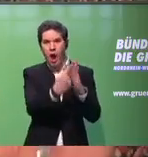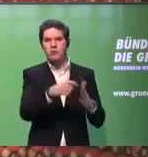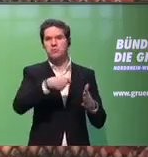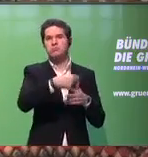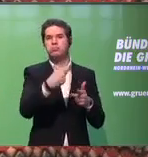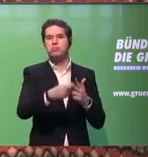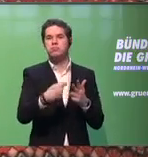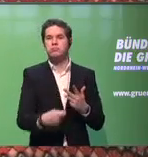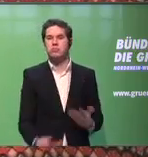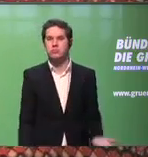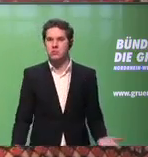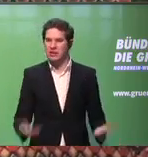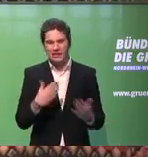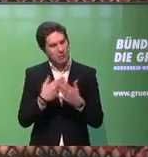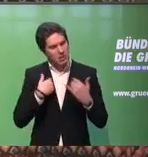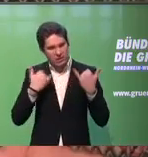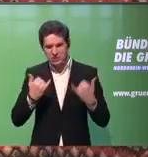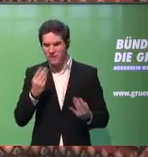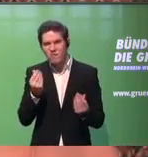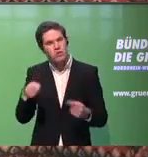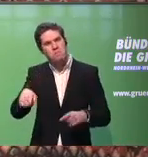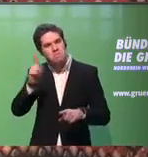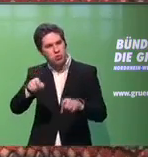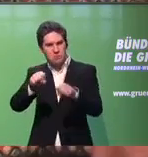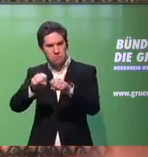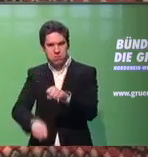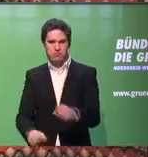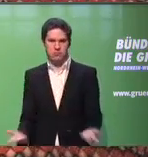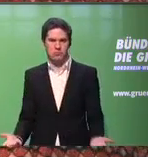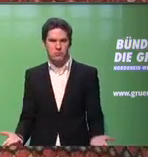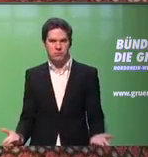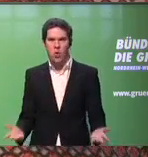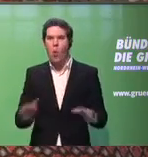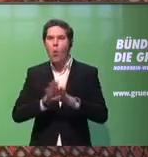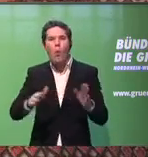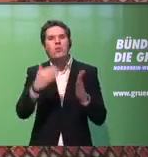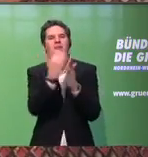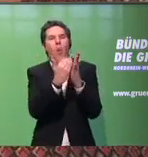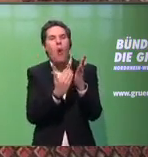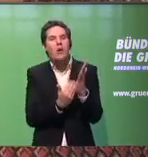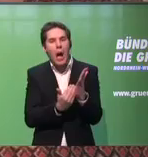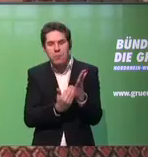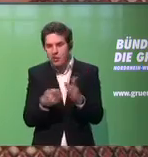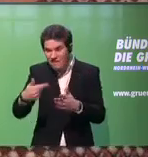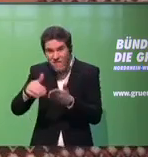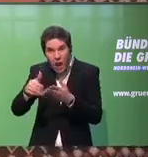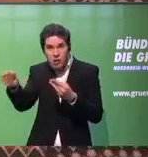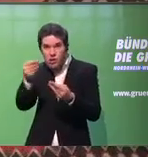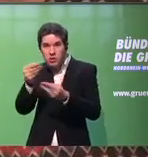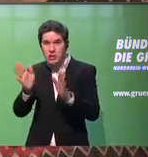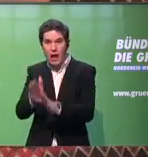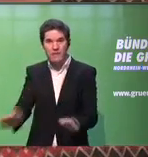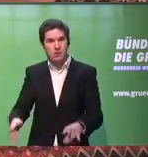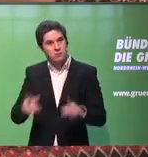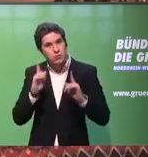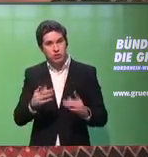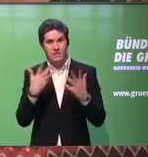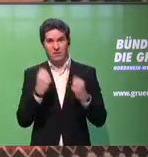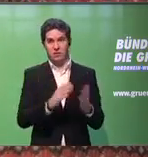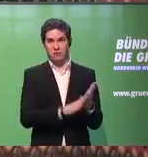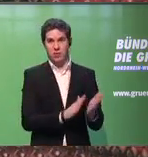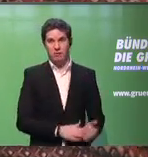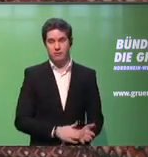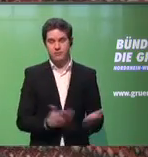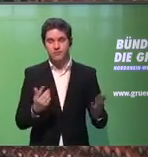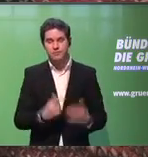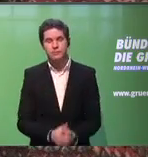alles abgebrochen werden und darf ohne verbindliche Vorgaben nicht weiter verhandelt werden. Zum deutsch-französischen